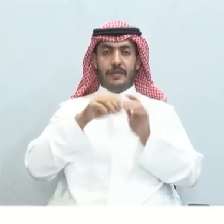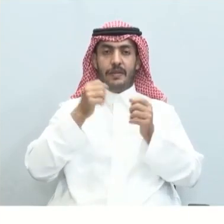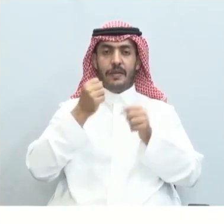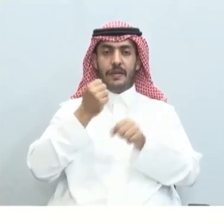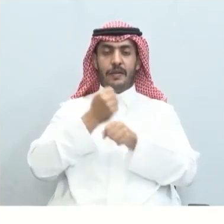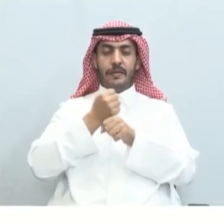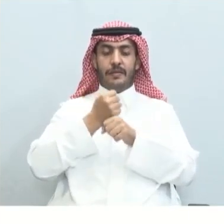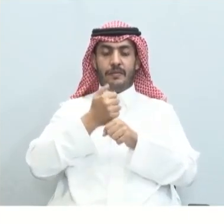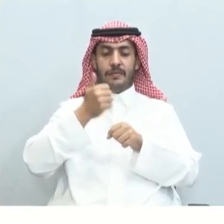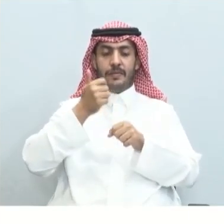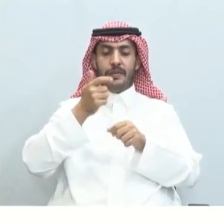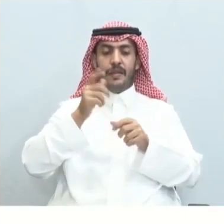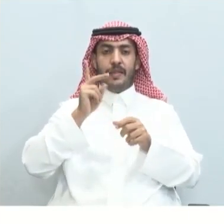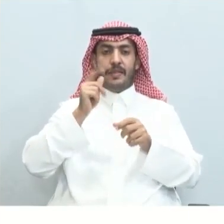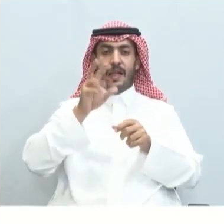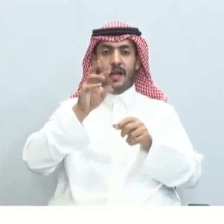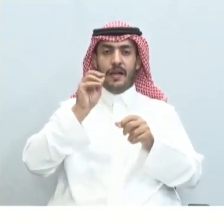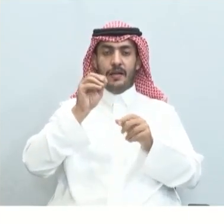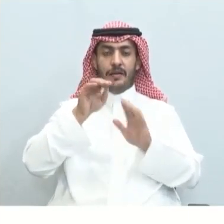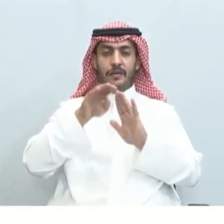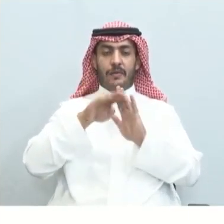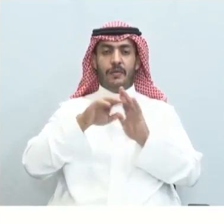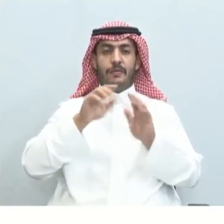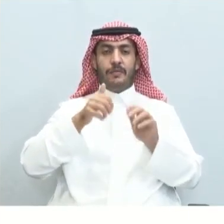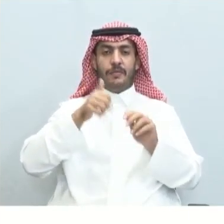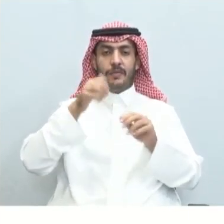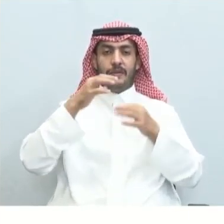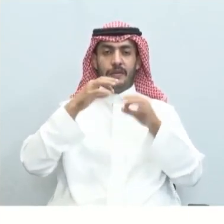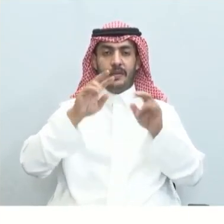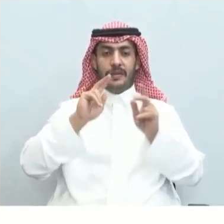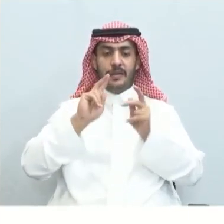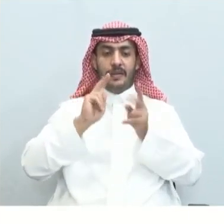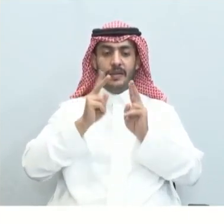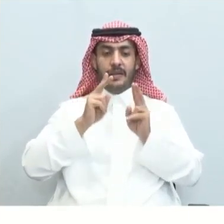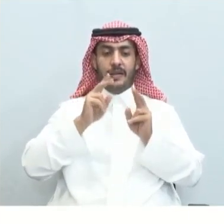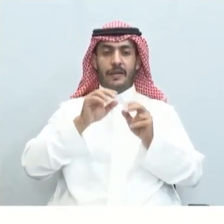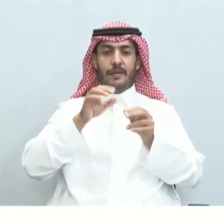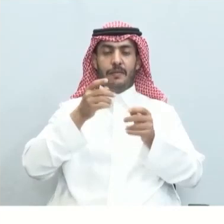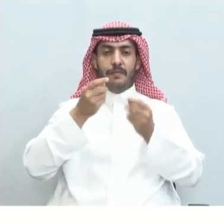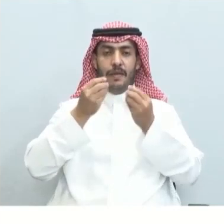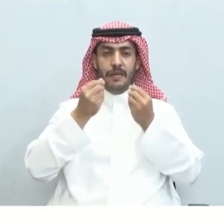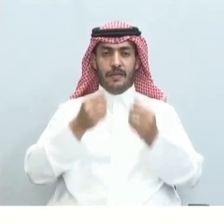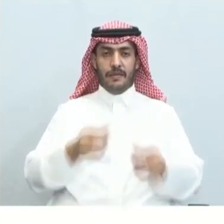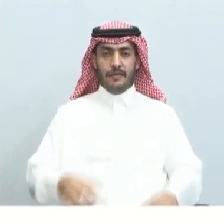علم يهتم بدراسه الطاقه وقدرتها على تغيير الماده